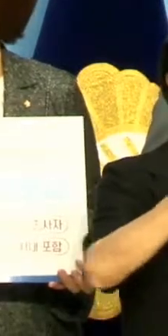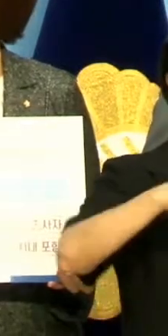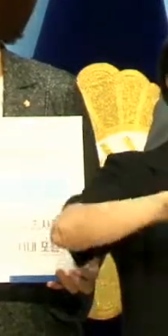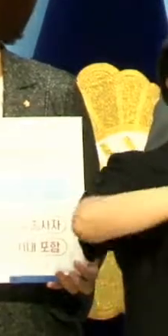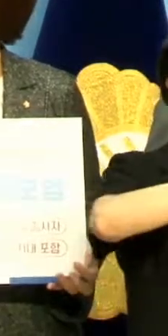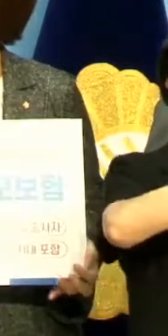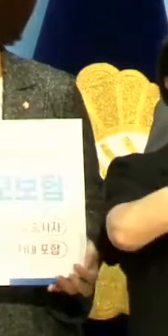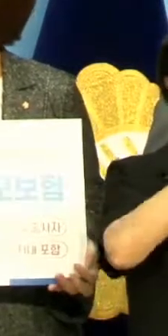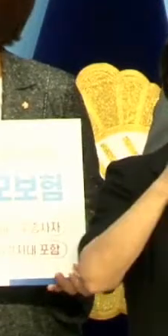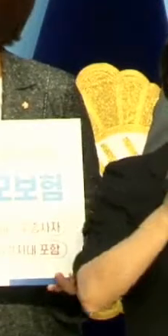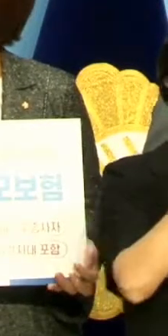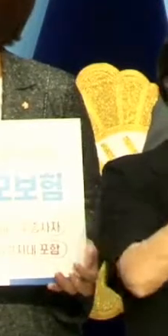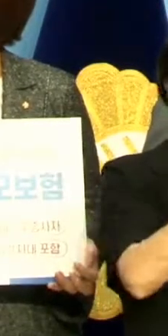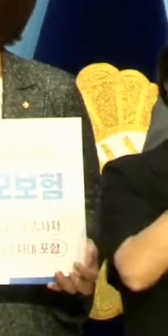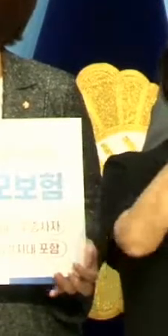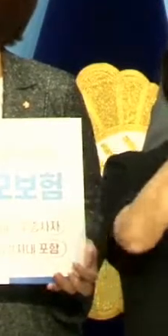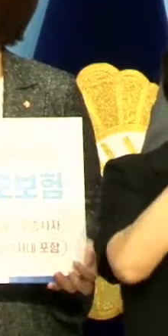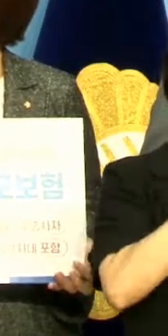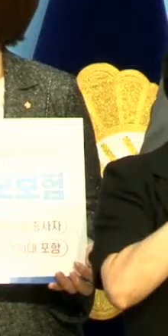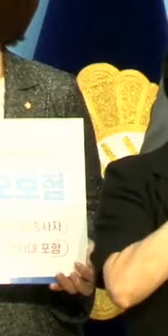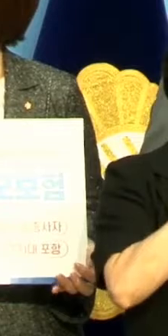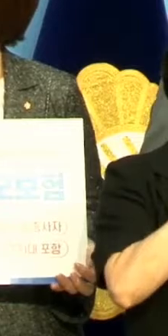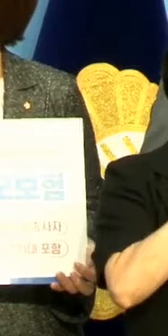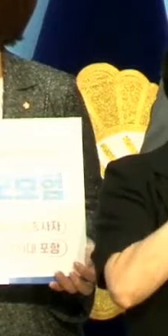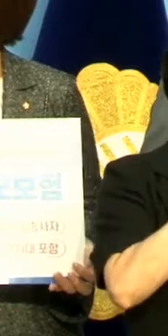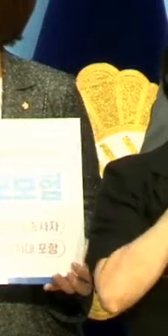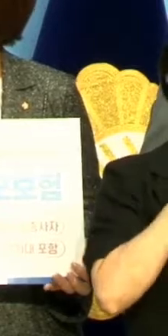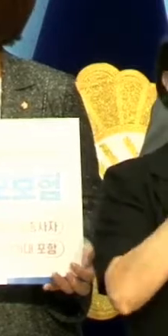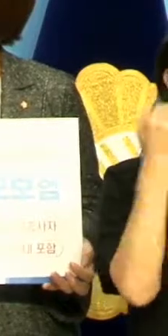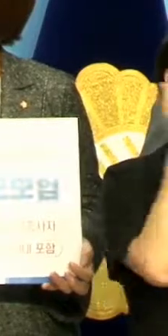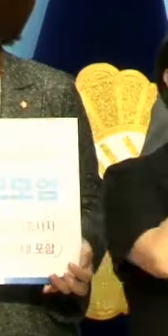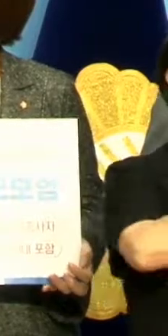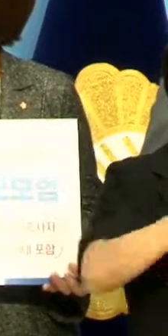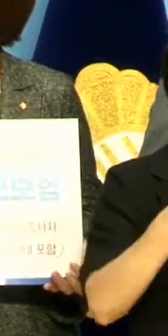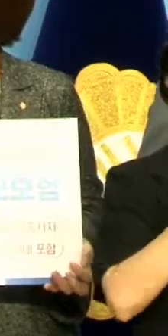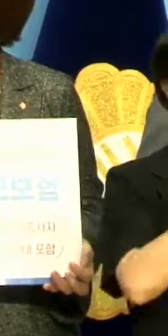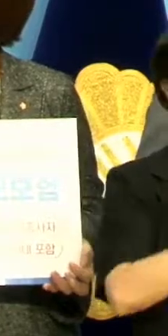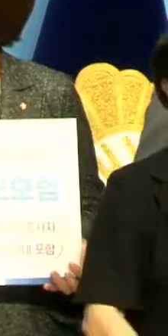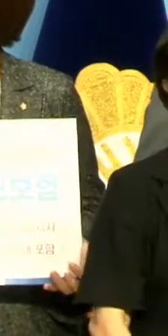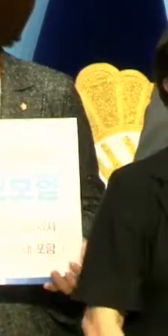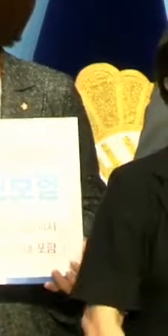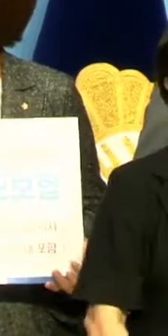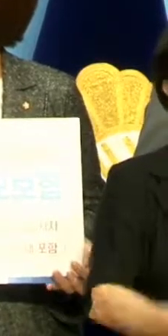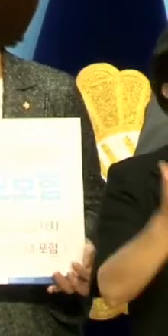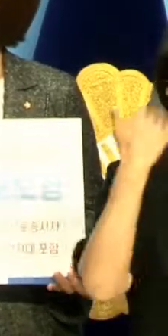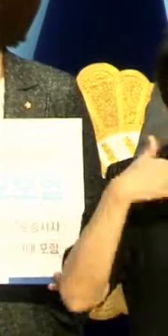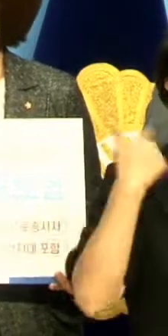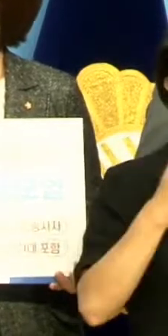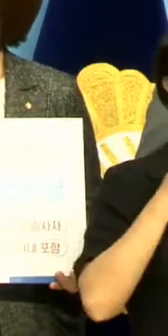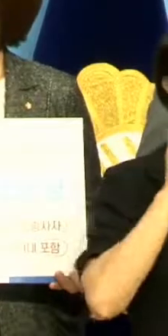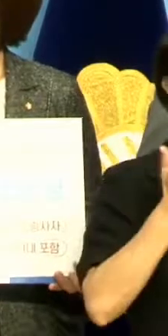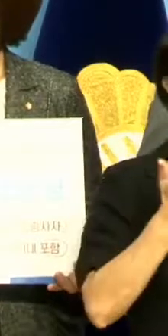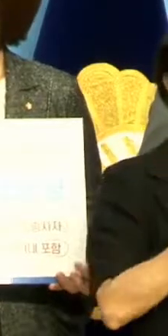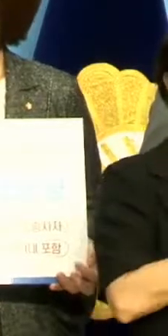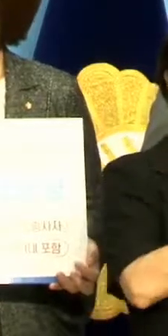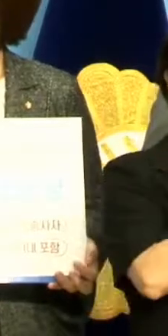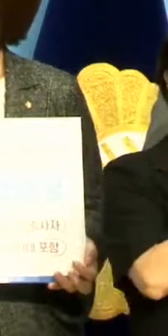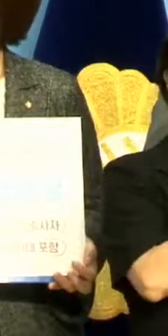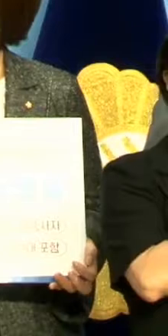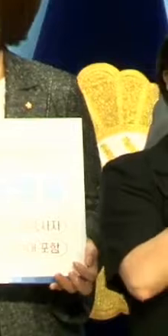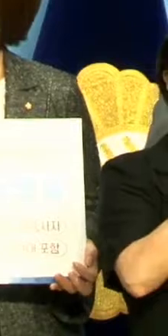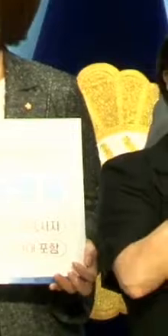어 제도를 도입을 하는 것을 적극 추진할 것을 제안합니다 이제는 육아휴직을 양 역 초기